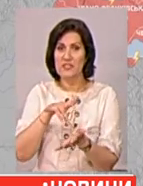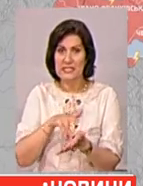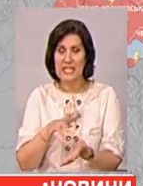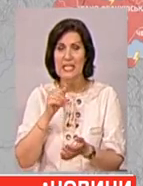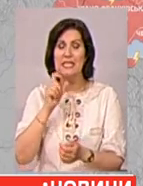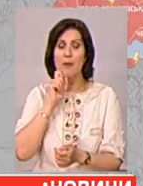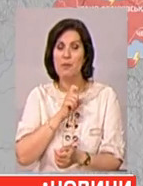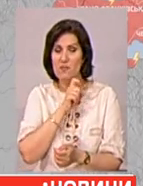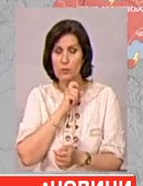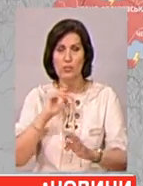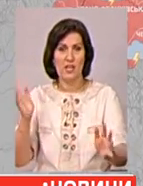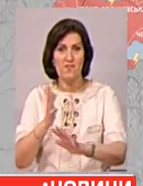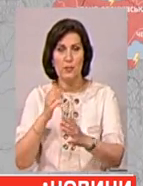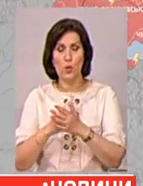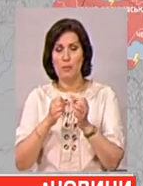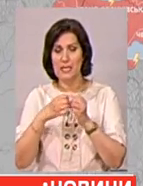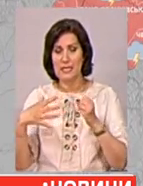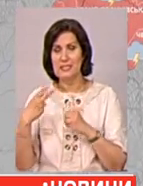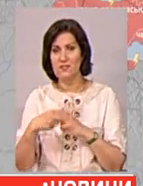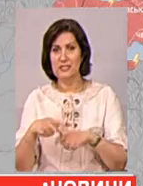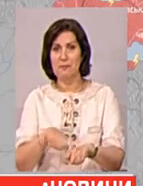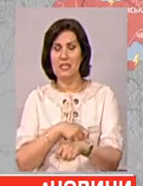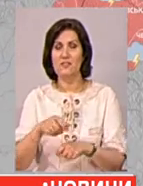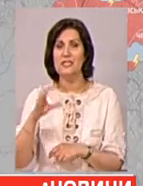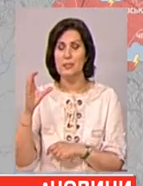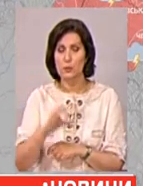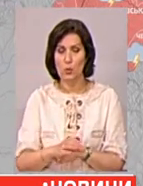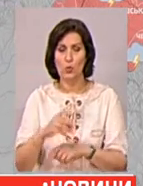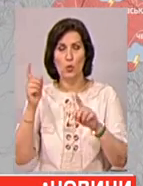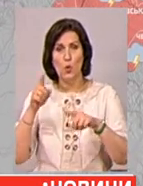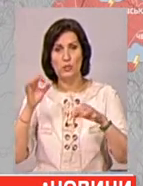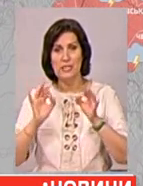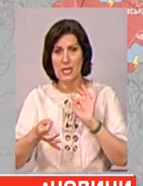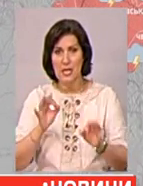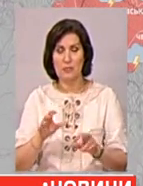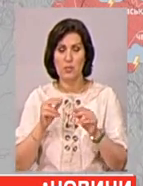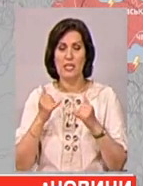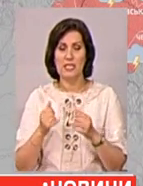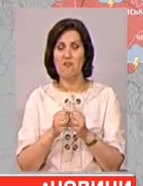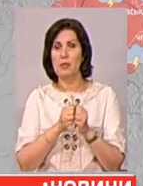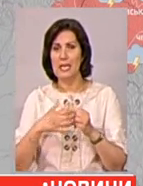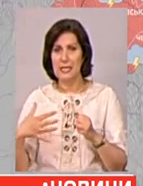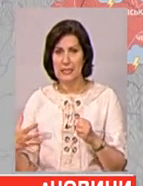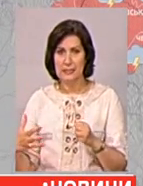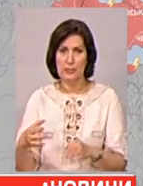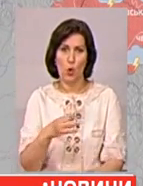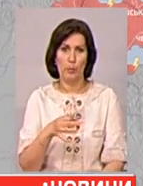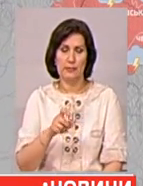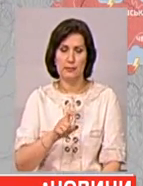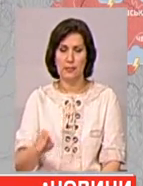на півночі пориви вітру до 15-20 м заскунду грози і град прогнозують нині в 15